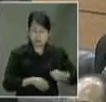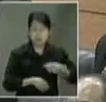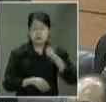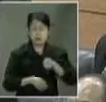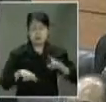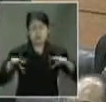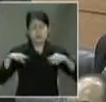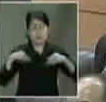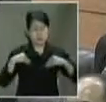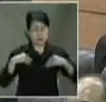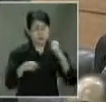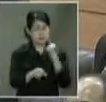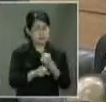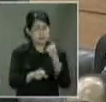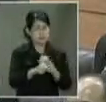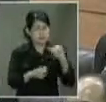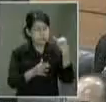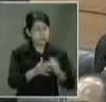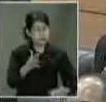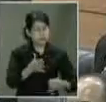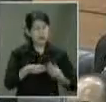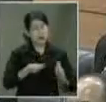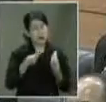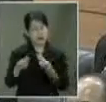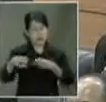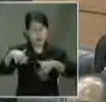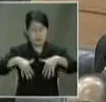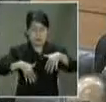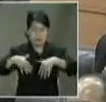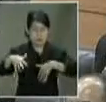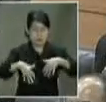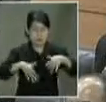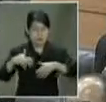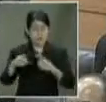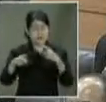ำความรุนแรงกับพี่น้องประชาชนเกินกว่าเหตุ